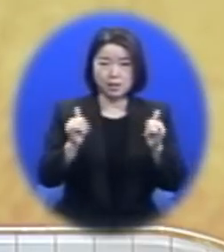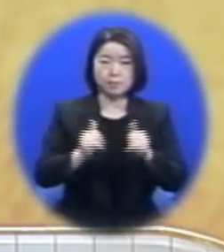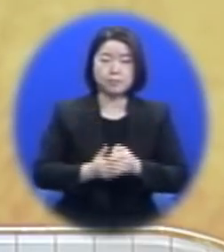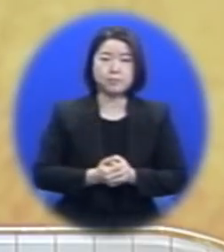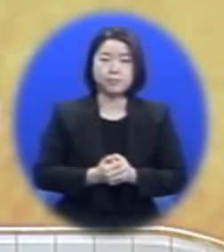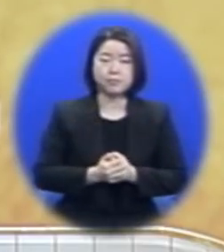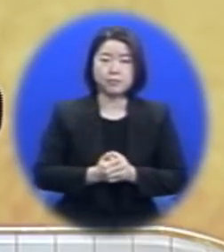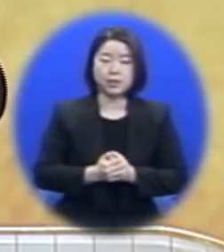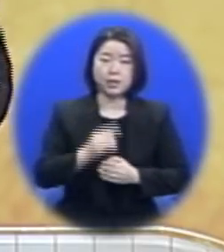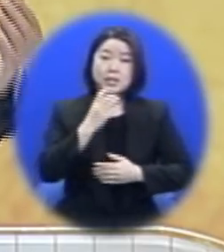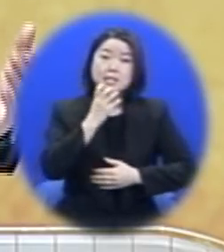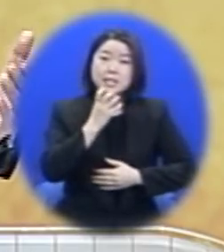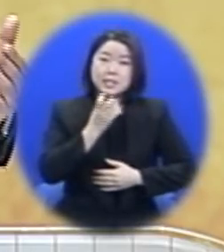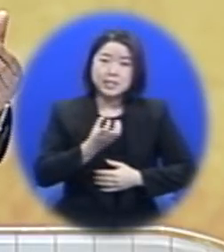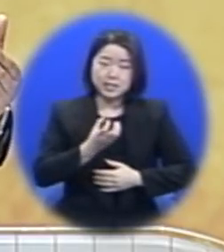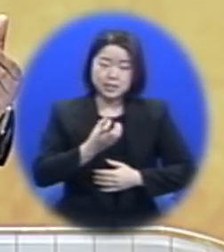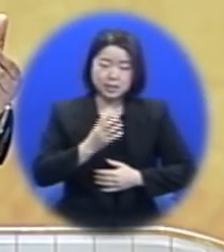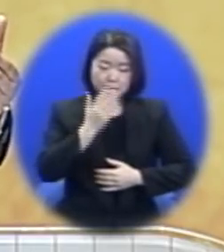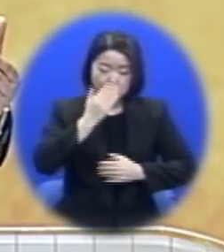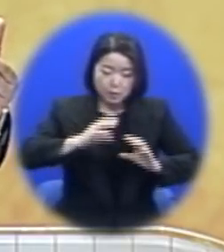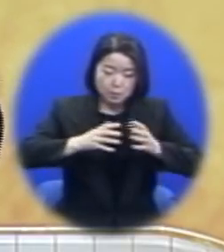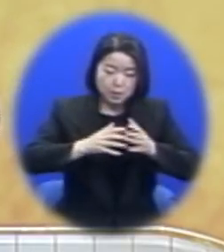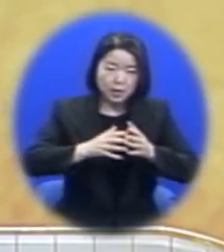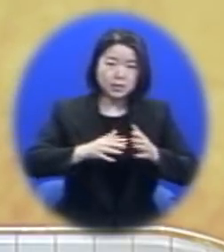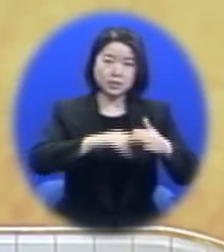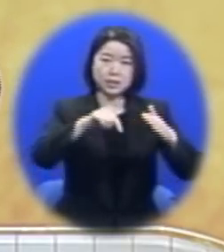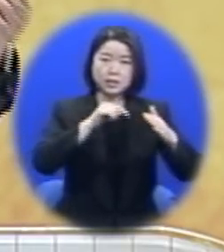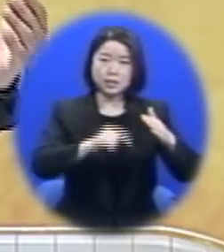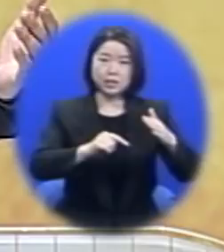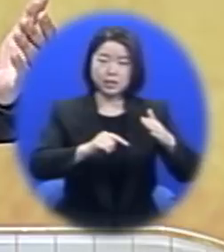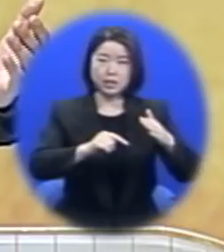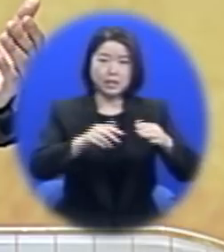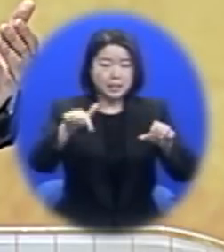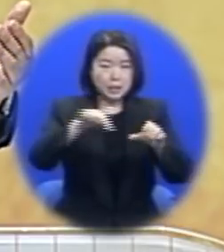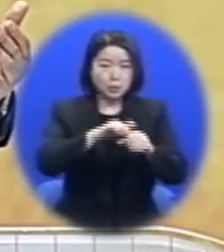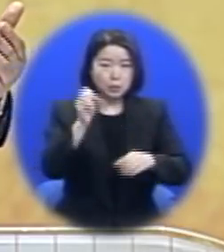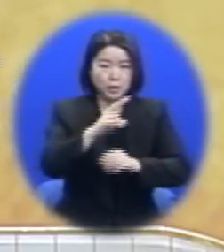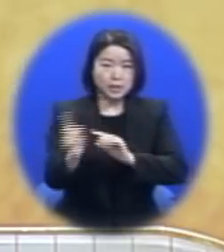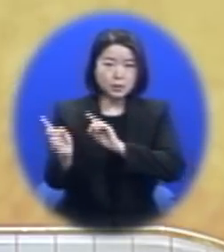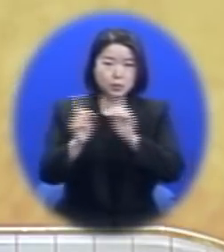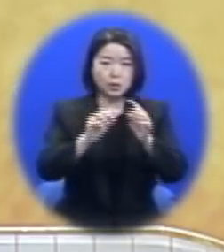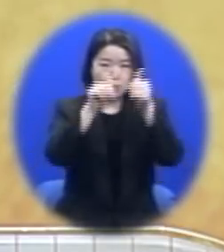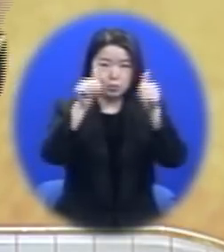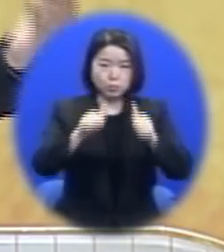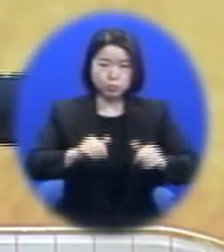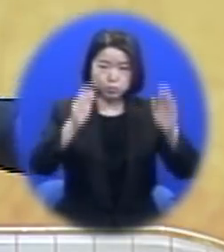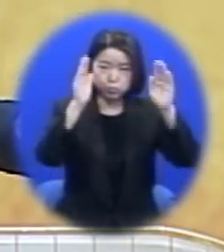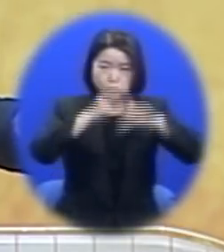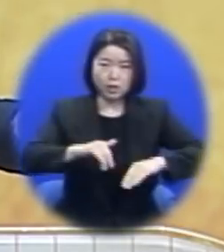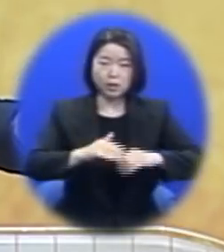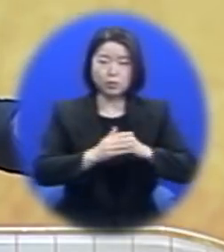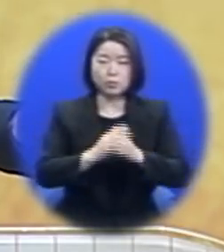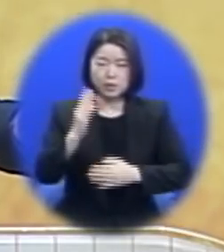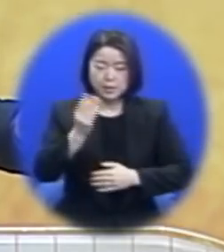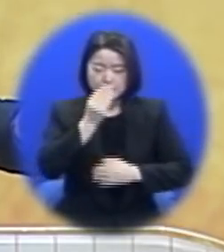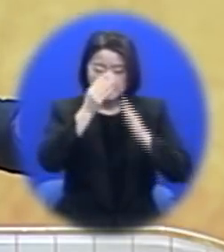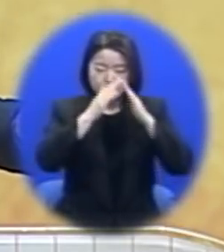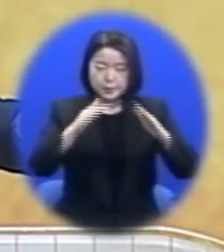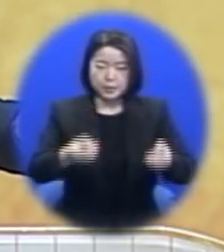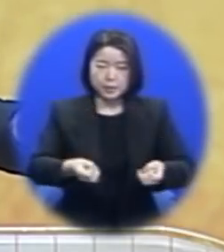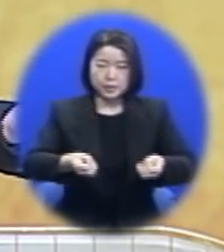그는 이스라엘의 종교를 개혁하고 그리고 우상을 철폐하고 그리고 성전 제사를 회복한